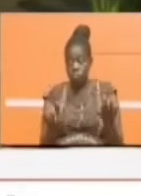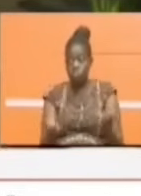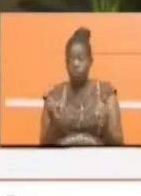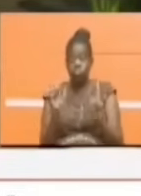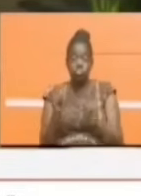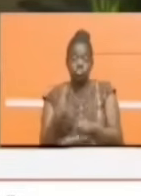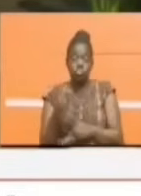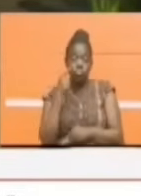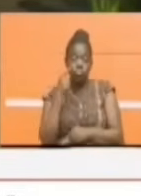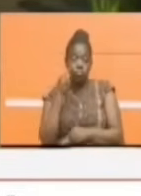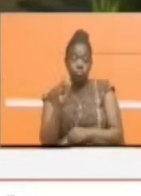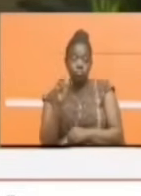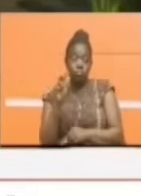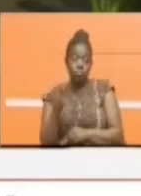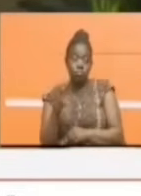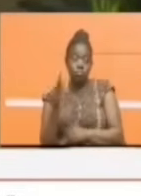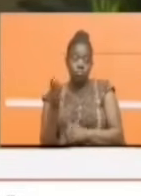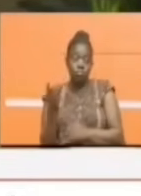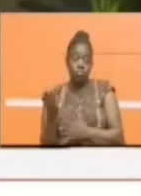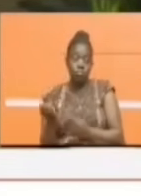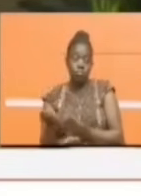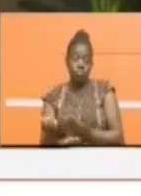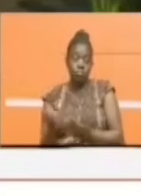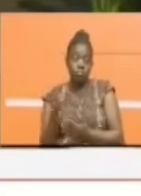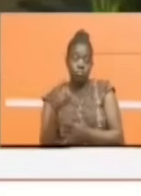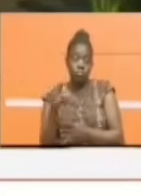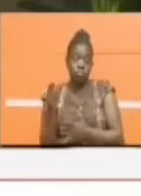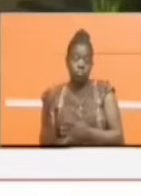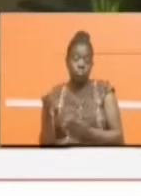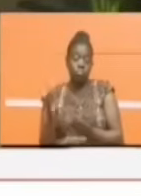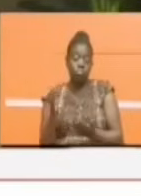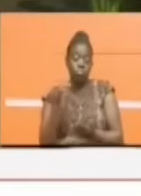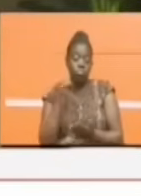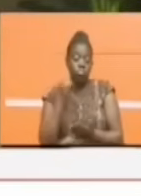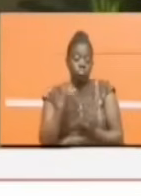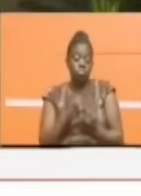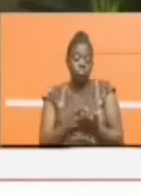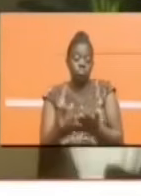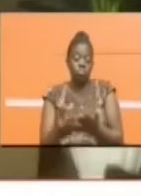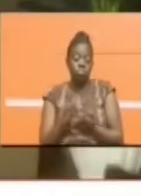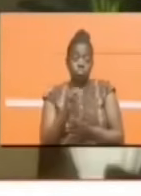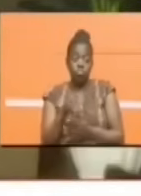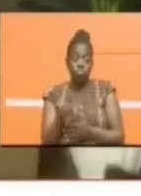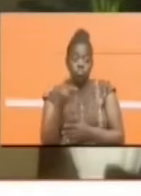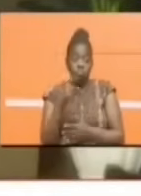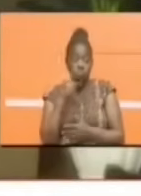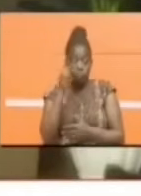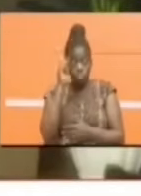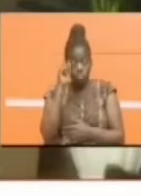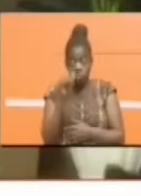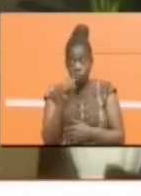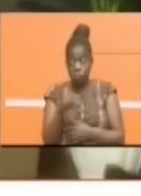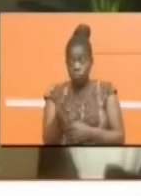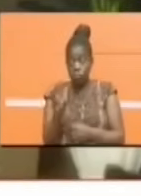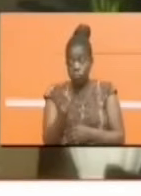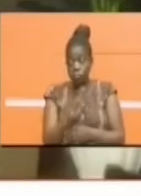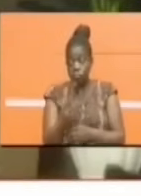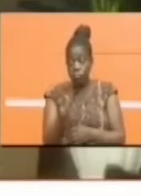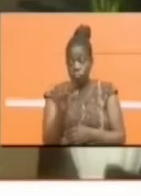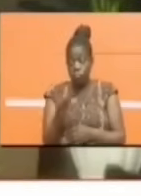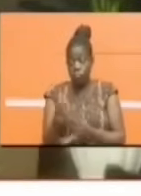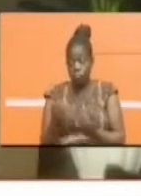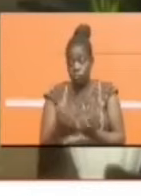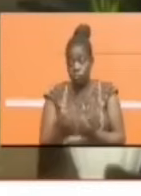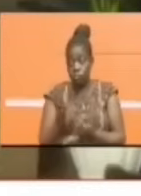musobola okulabako ku TV, musobola okugenda ku matisimu, naye ng'omuzadde olina kubeera ng'oli kaliisoliiso. Mukyala